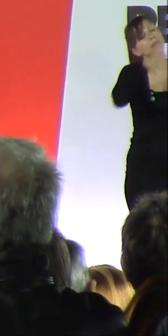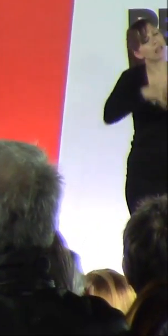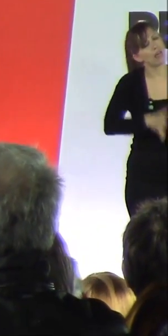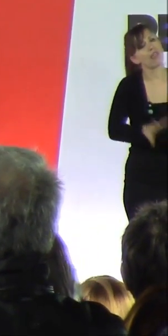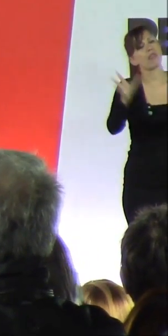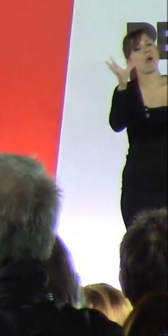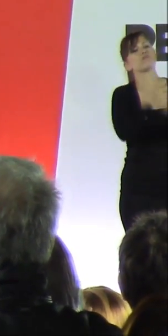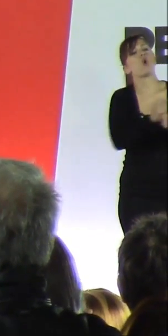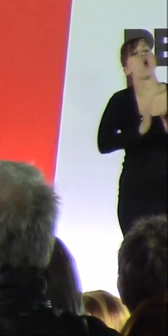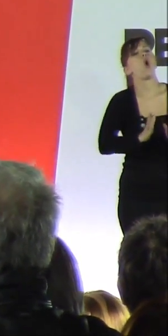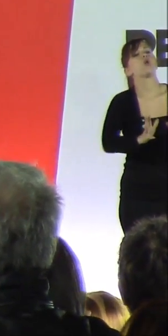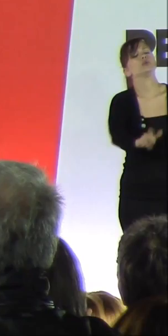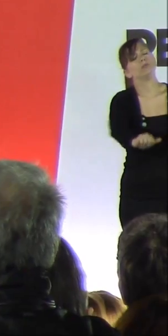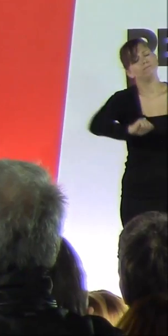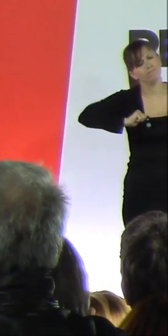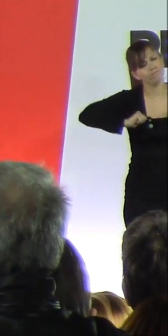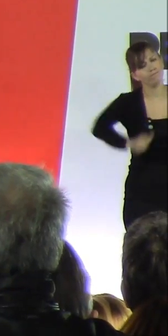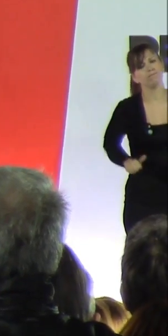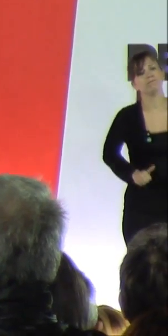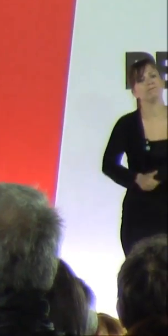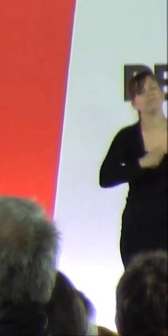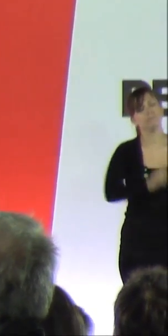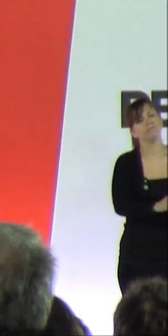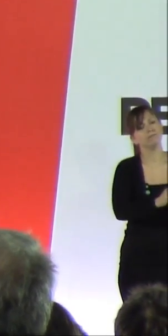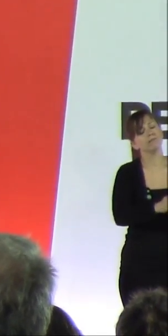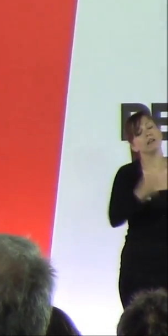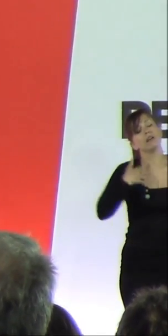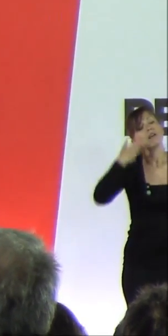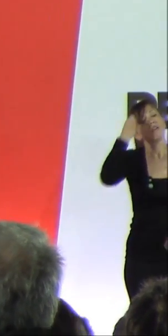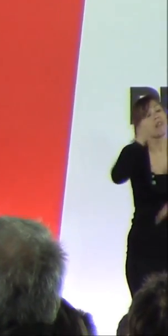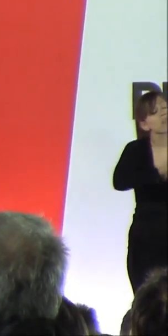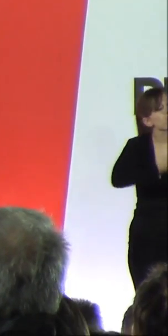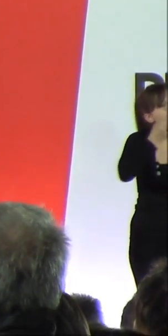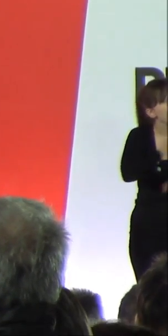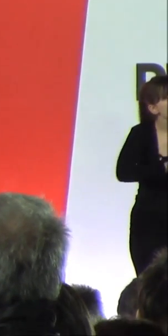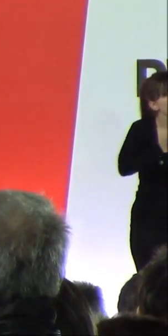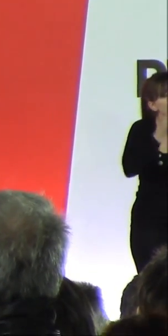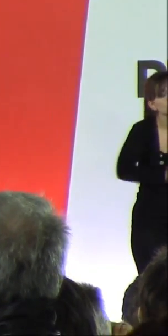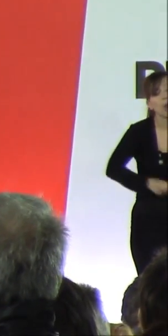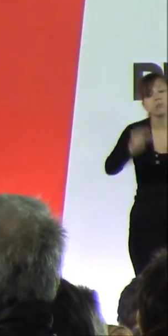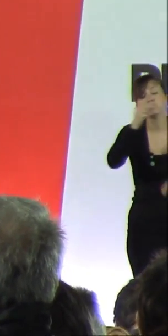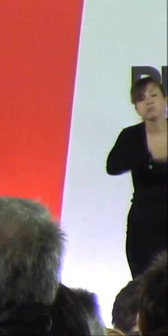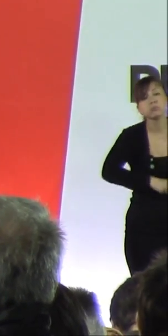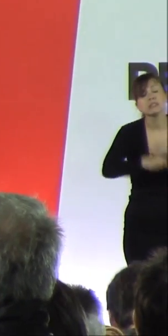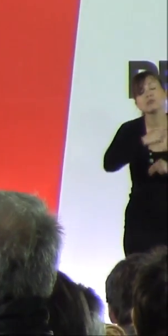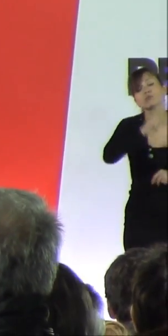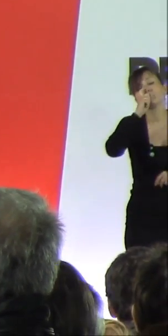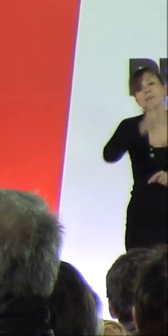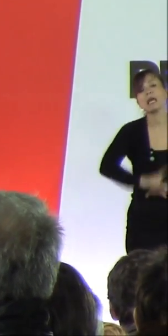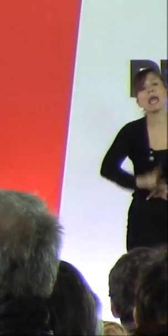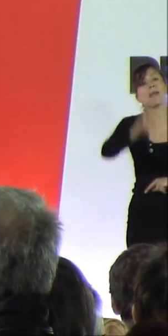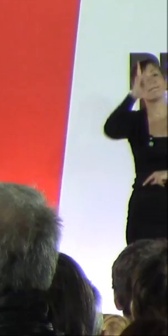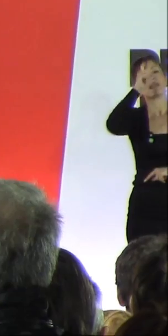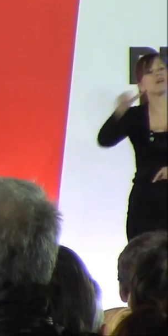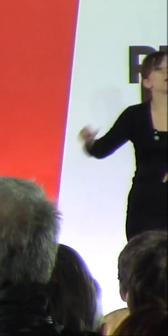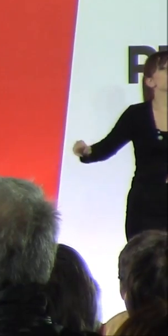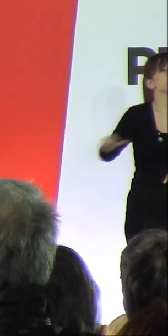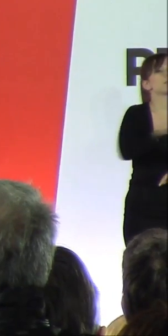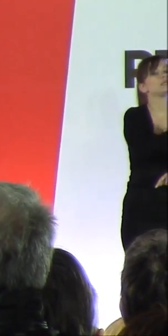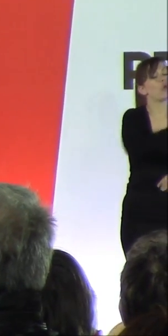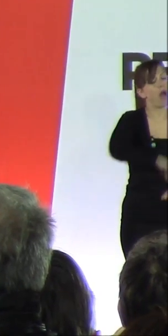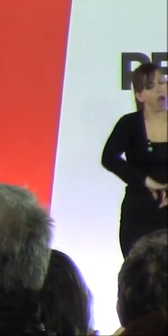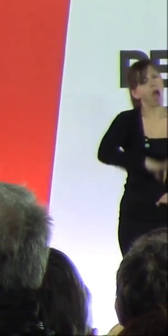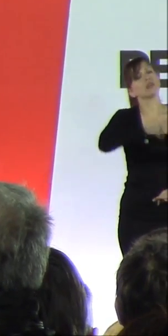Θα προχωρήσουμε μπροστά όλοι μαζί. Θα διεκδικήσουμε ψήφο υπερηφάνειας, αξιοπρέπειας, ανατροπής. Και